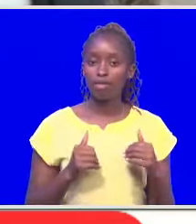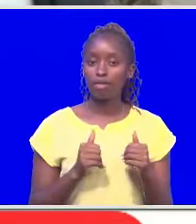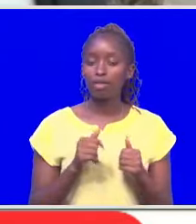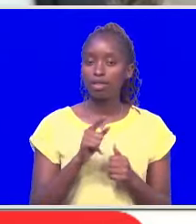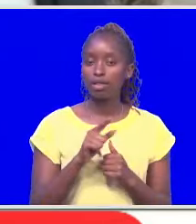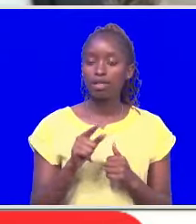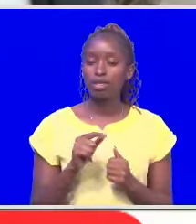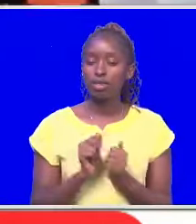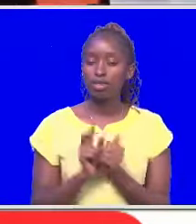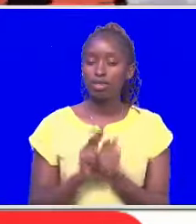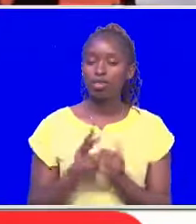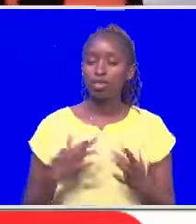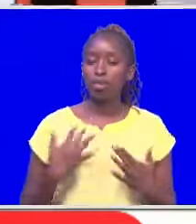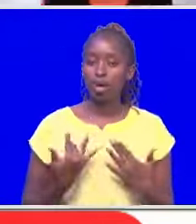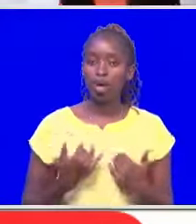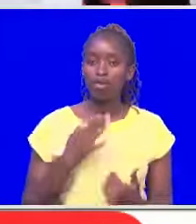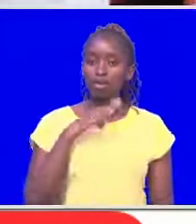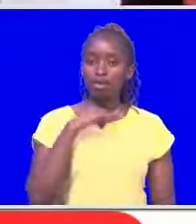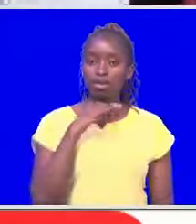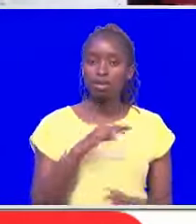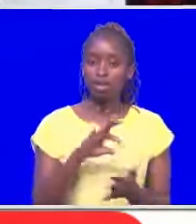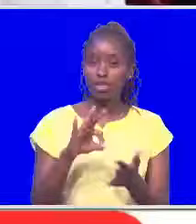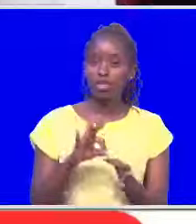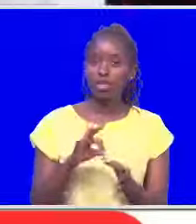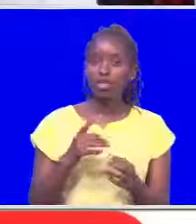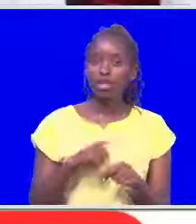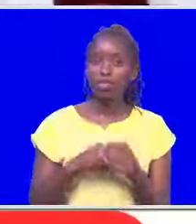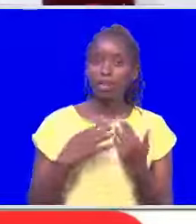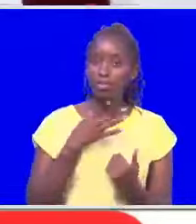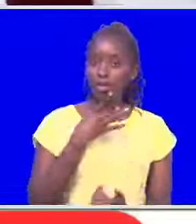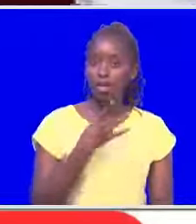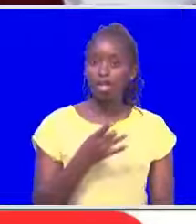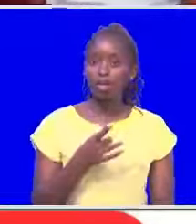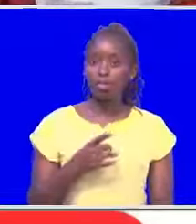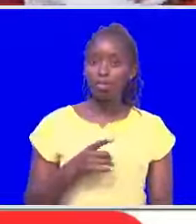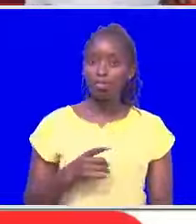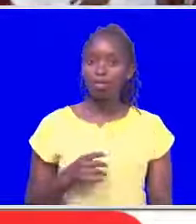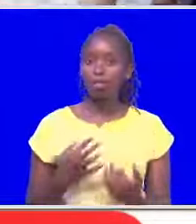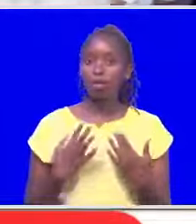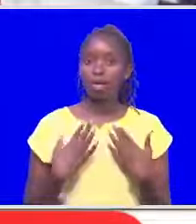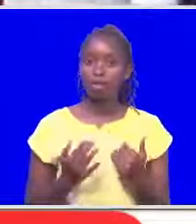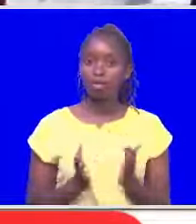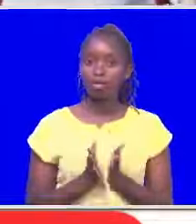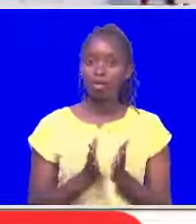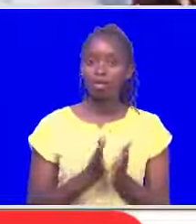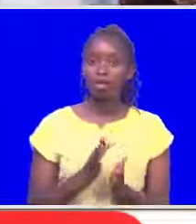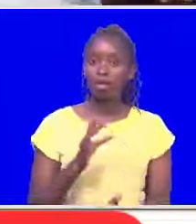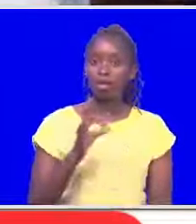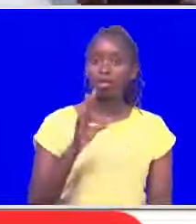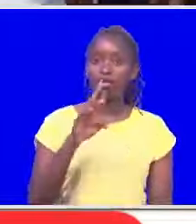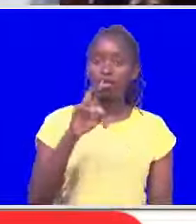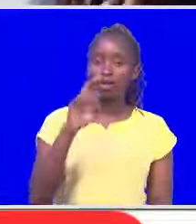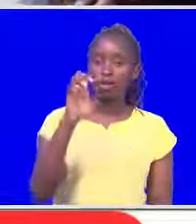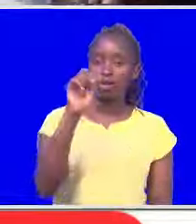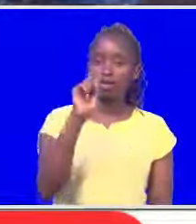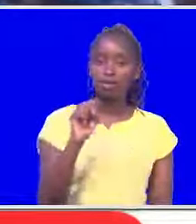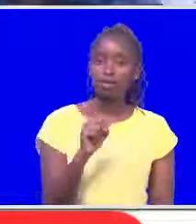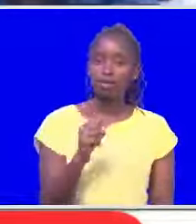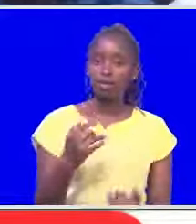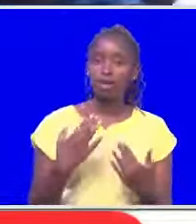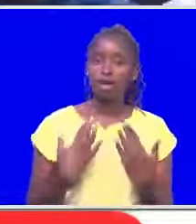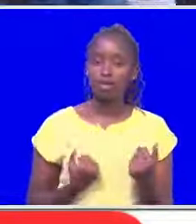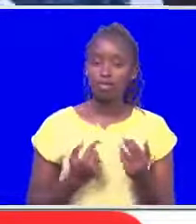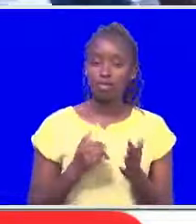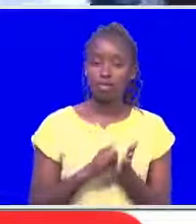Francis Ogolla. Hadi kufikia sasa tayari wanajeshi wawili na Jenerali Francis Ogolla wamezikwa. Rubani wa ndege hiyo, Sora